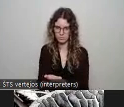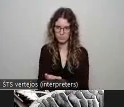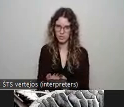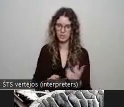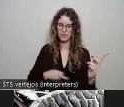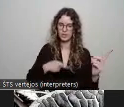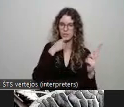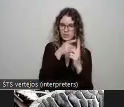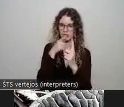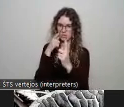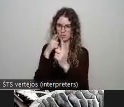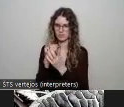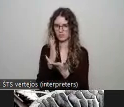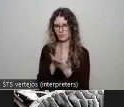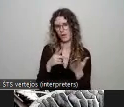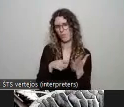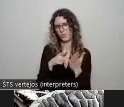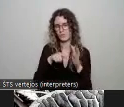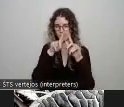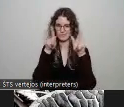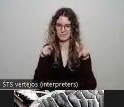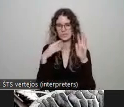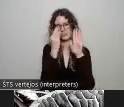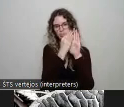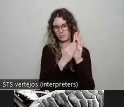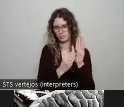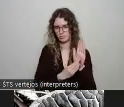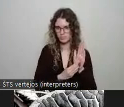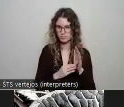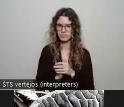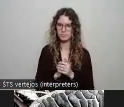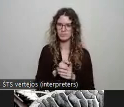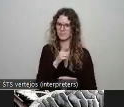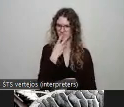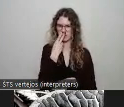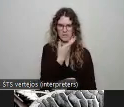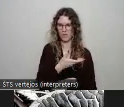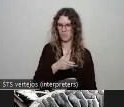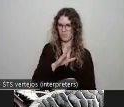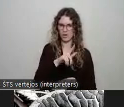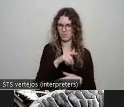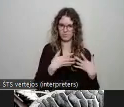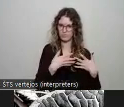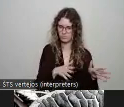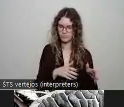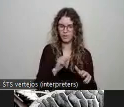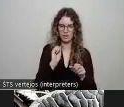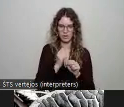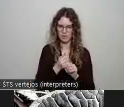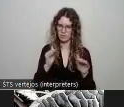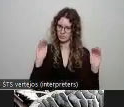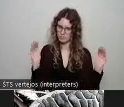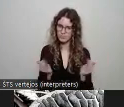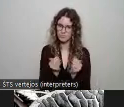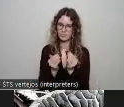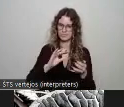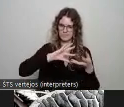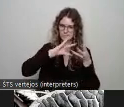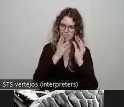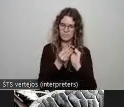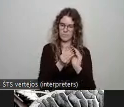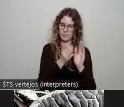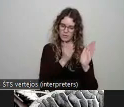išdėstomi ant kelių puslapių ir daugiau, ir to yra per daug, todėl būtinas sutraukimas, nuoseklumas,